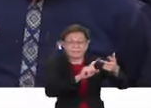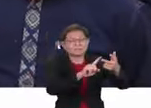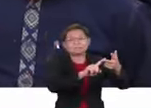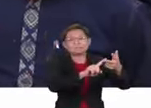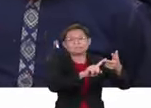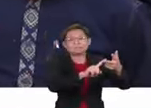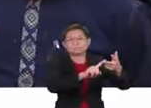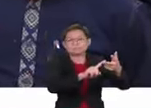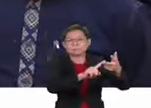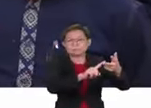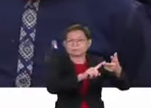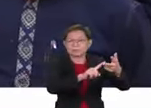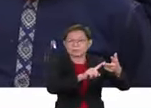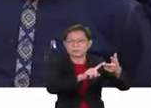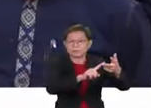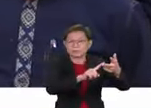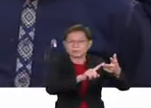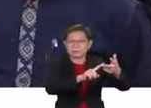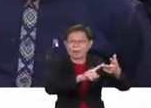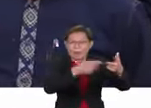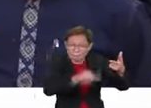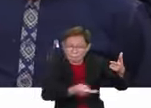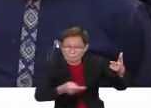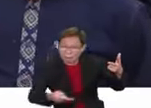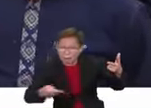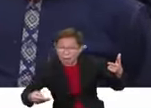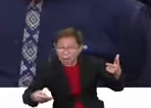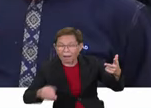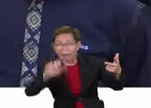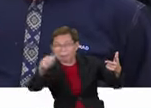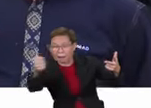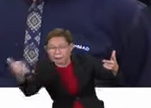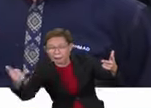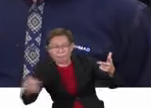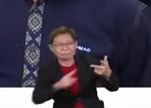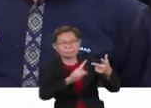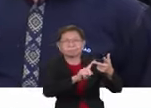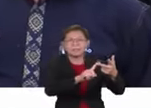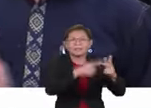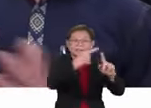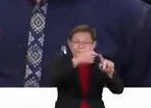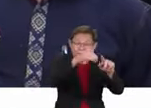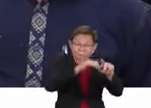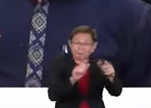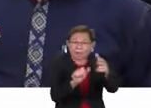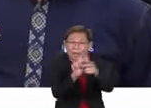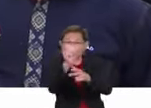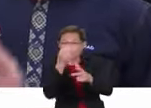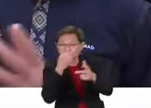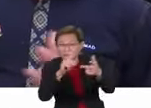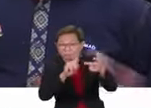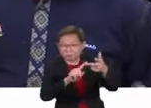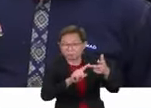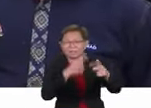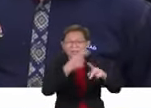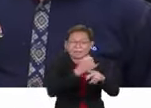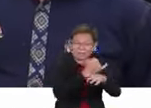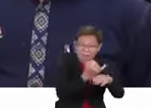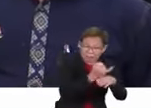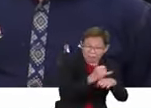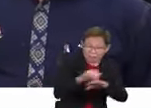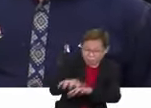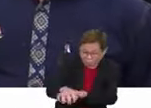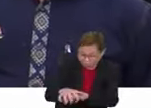kecil dan sederhana, produk-produk hiliran daripada agro makanan ini, daripada industri